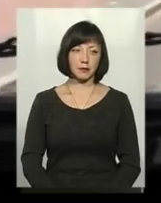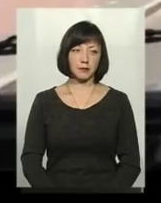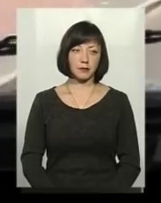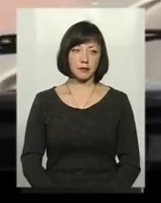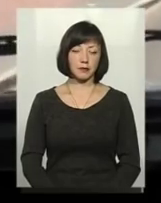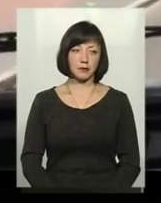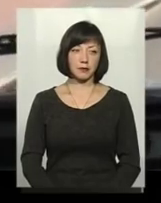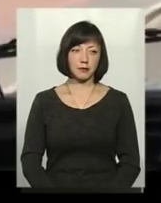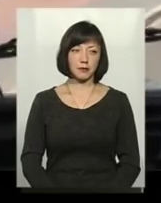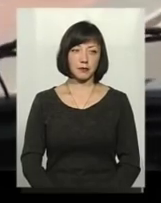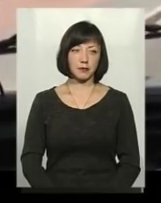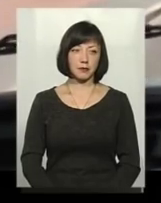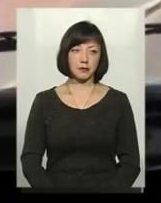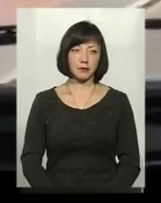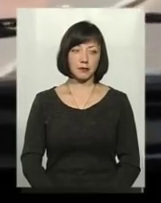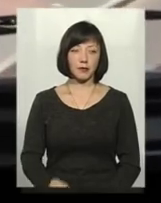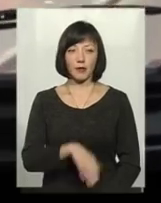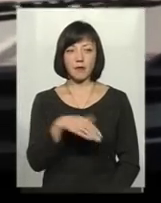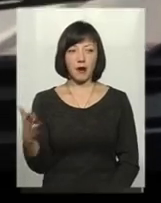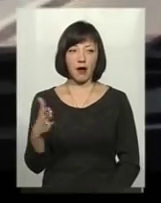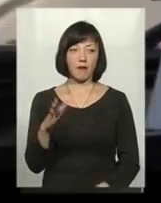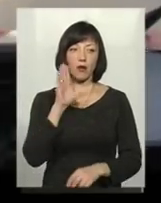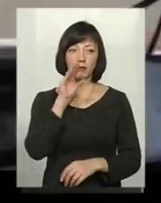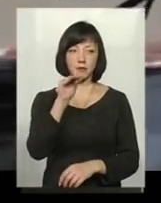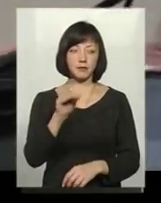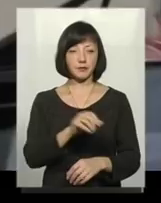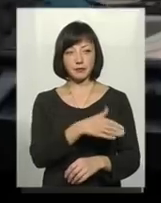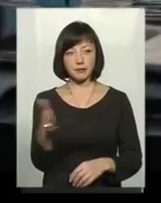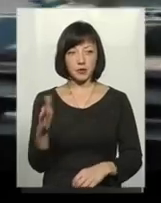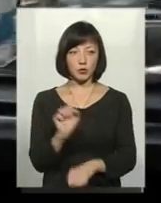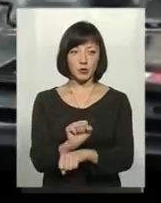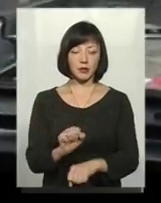Водії транспортних засобів, прийміть вправо і зупиніться.